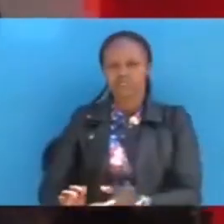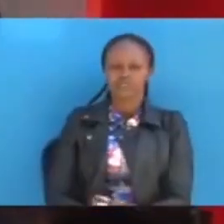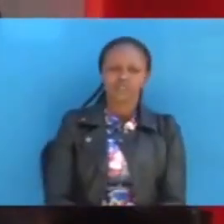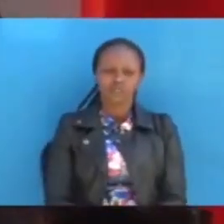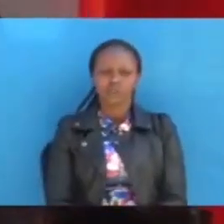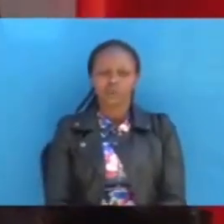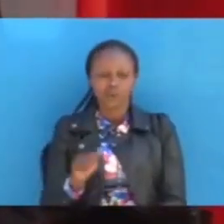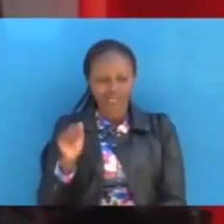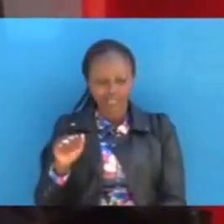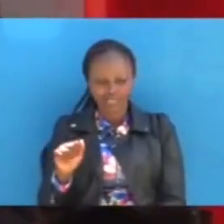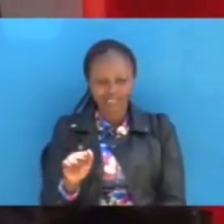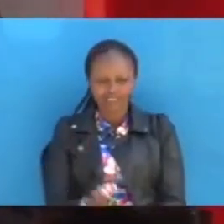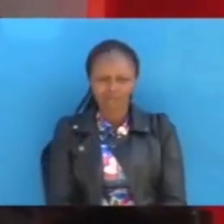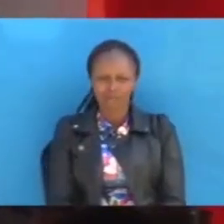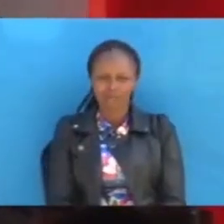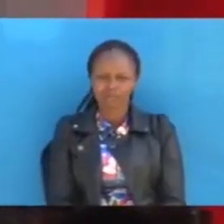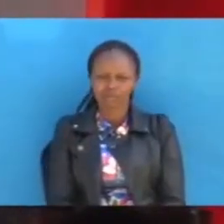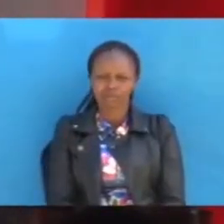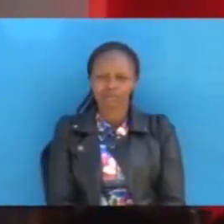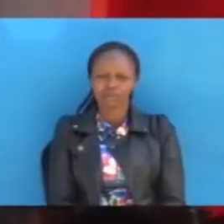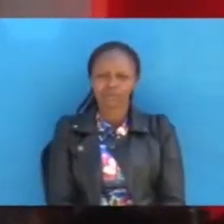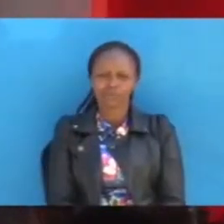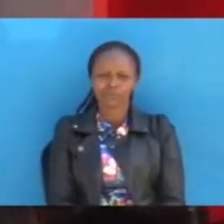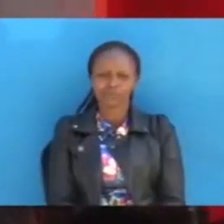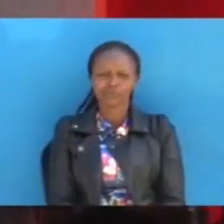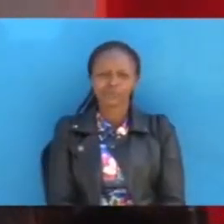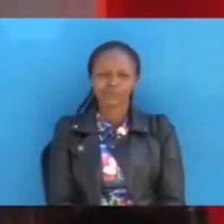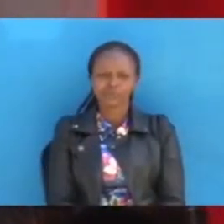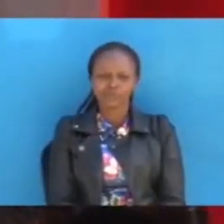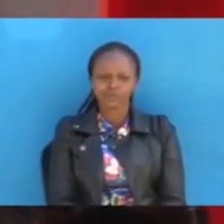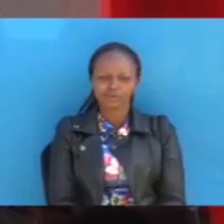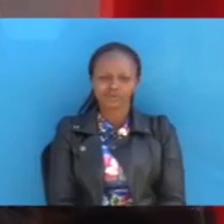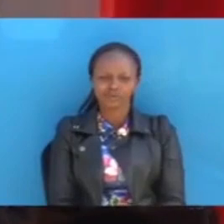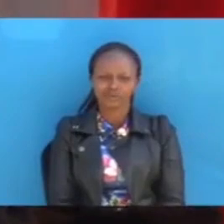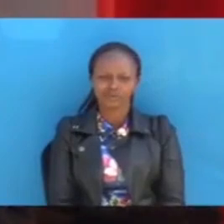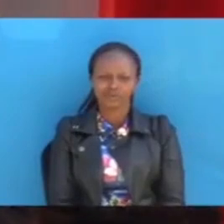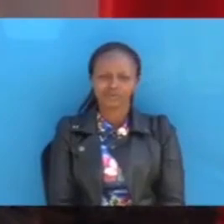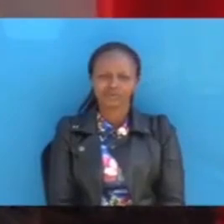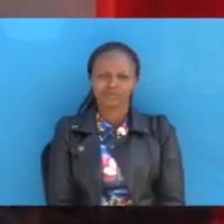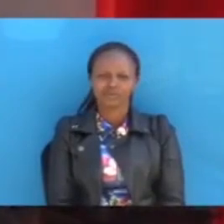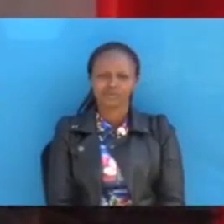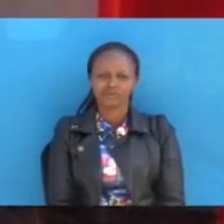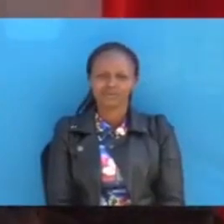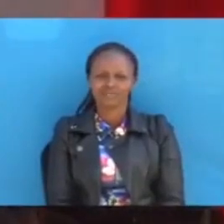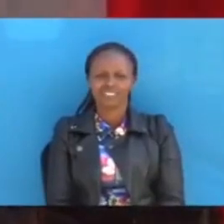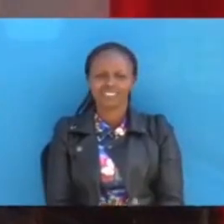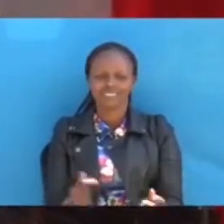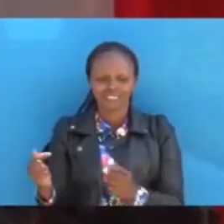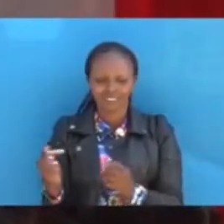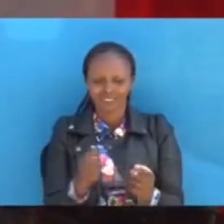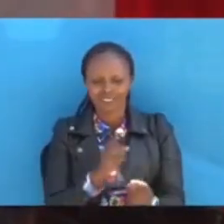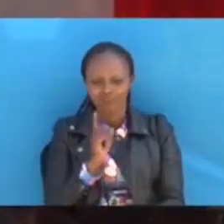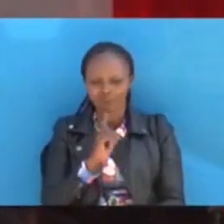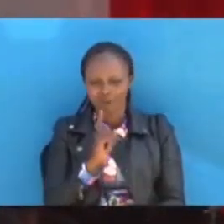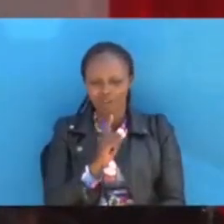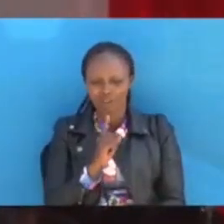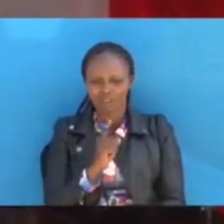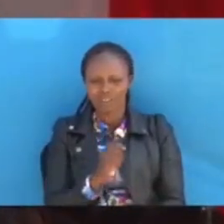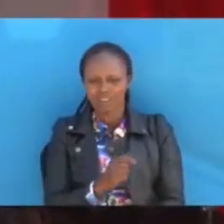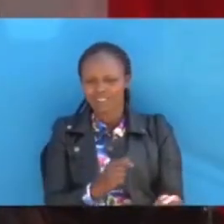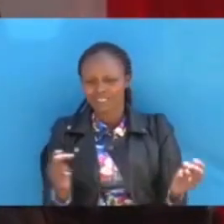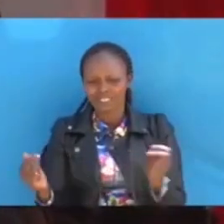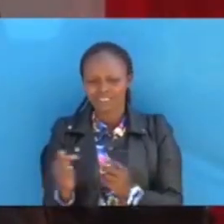Sindio? Baba yake, alisubua baba ya Uhuru Kenyatta. Yeye, akasumbua Moi. Akasubua